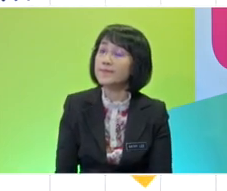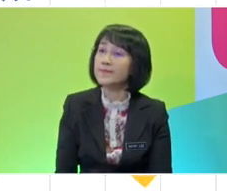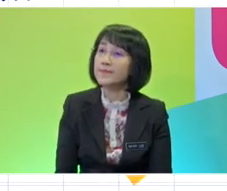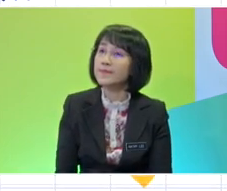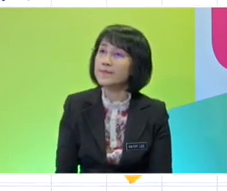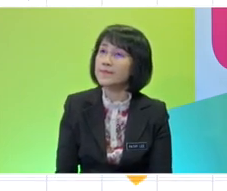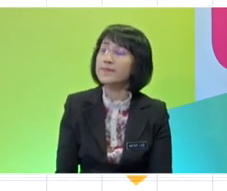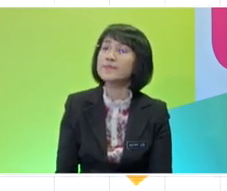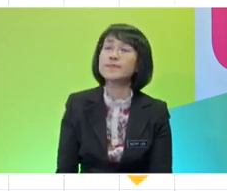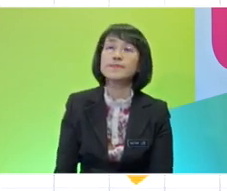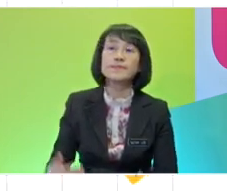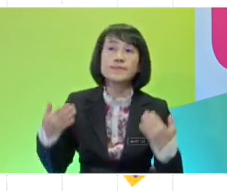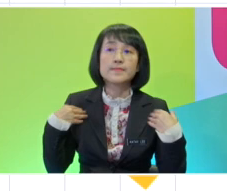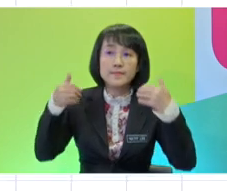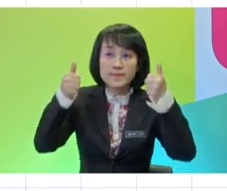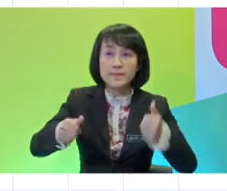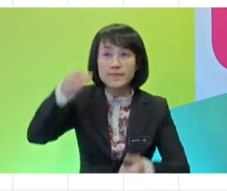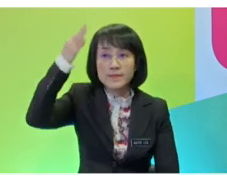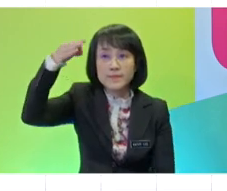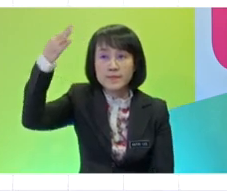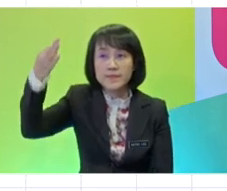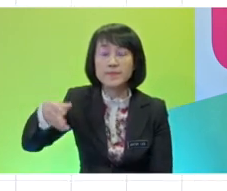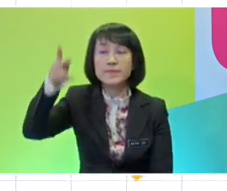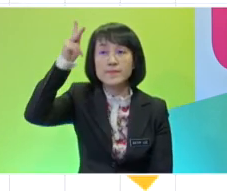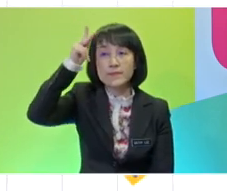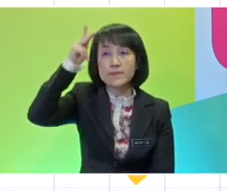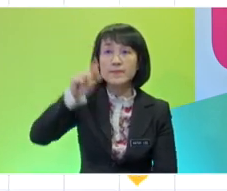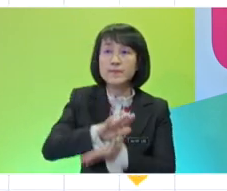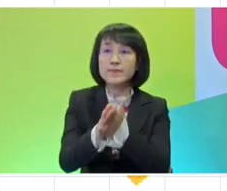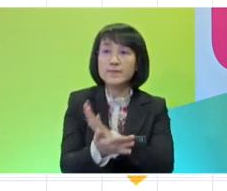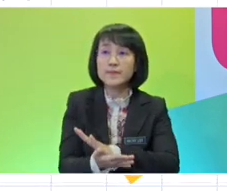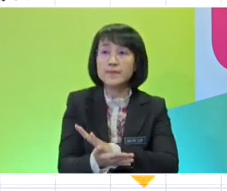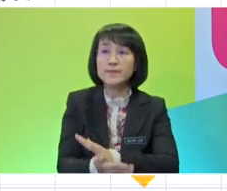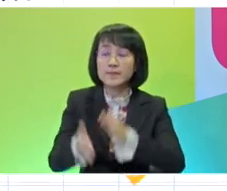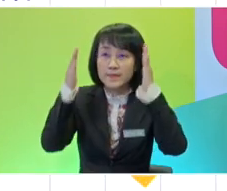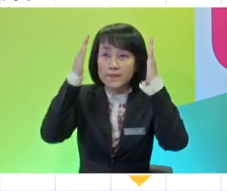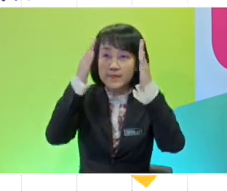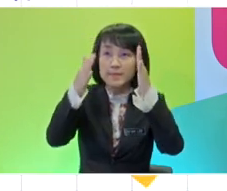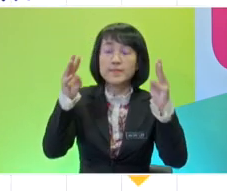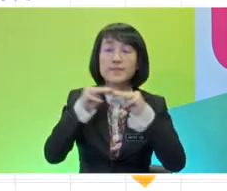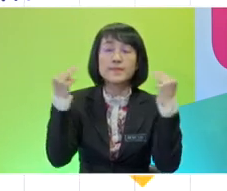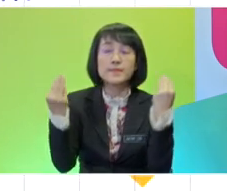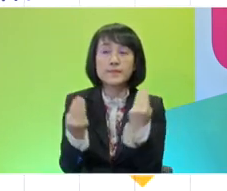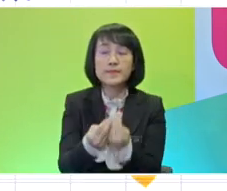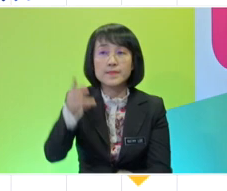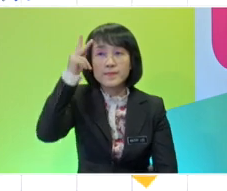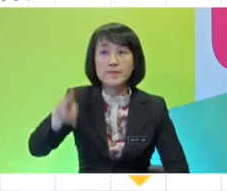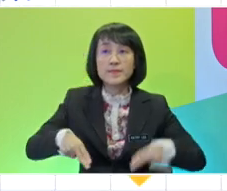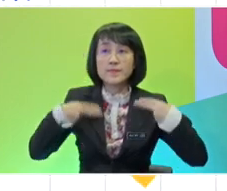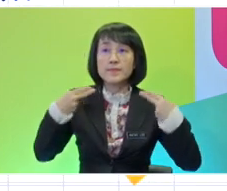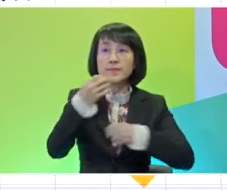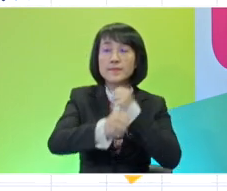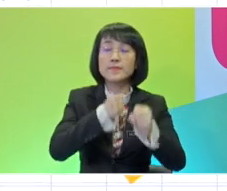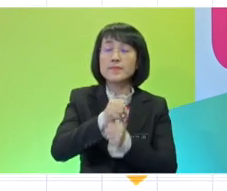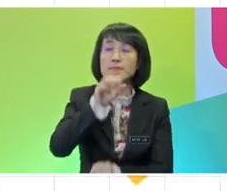itu terdapat ahli falsafah seperti confusius menjadi perhatian masyarakat konvensional hidup dari tahun